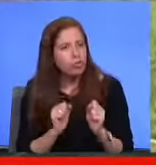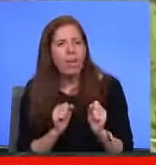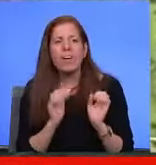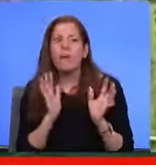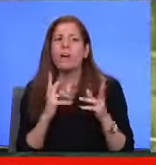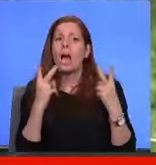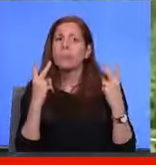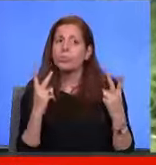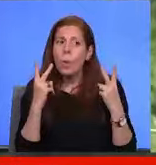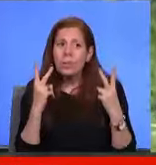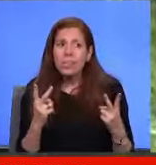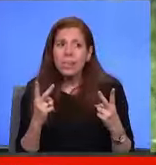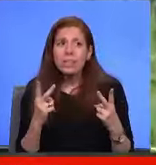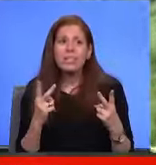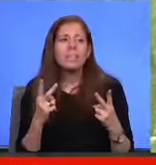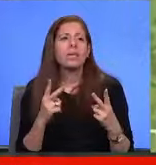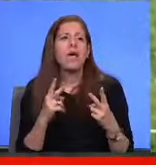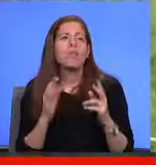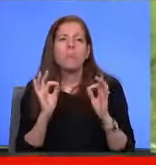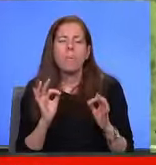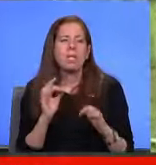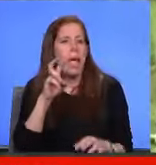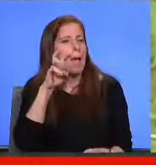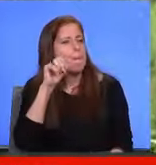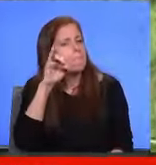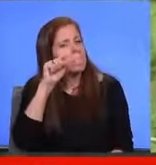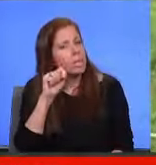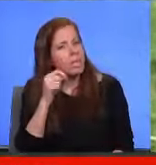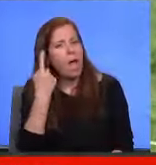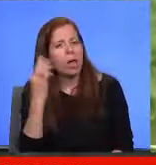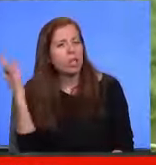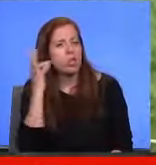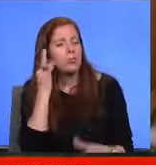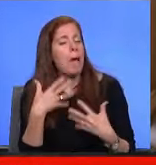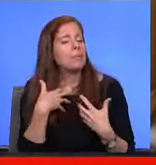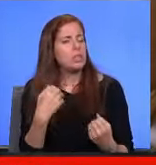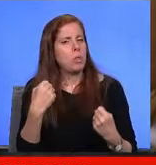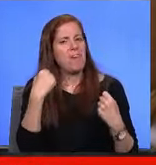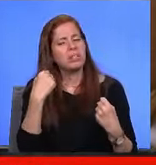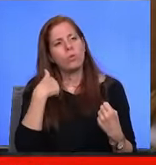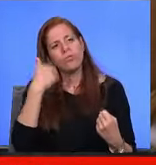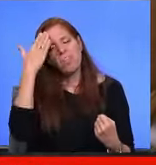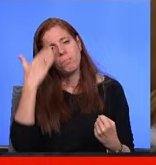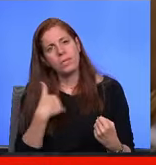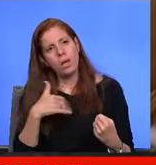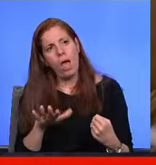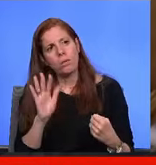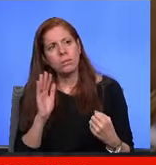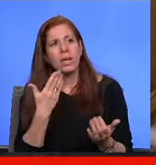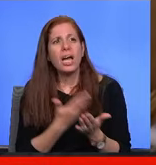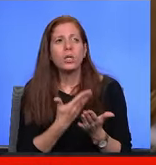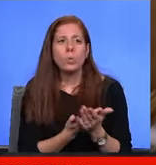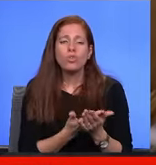אבל ואמיצה. באמת, עמית היא אחת הנשים האמיצות והחזקות שאני מכירה. עדותה של עמית היא הפעם הראשונה